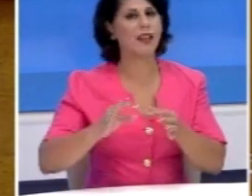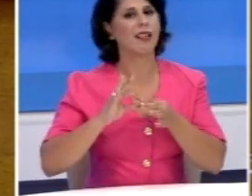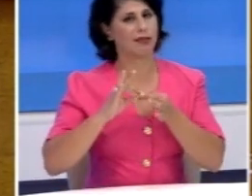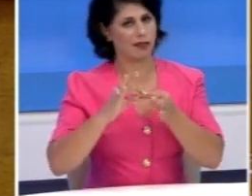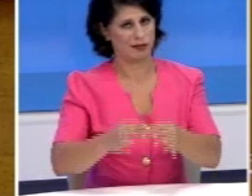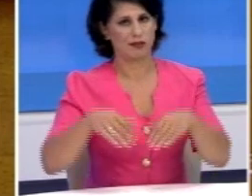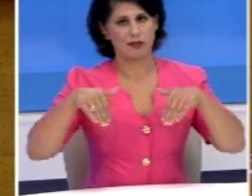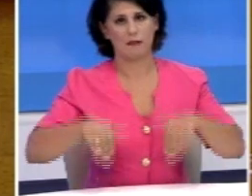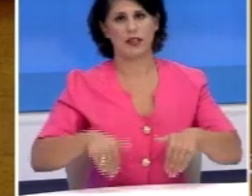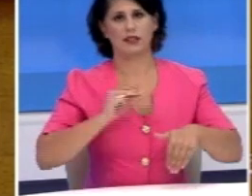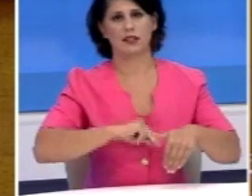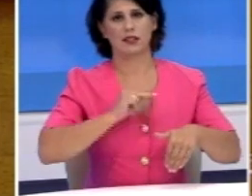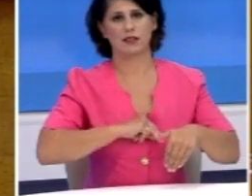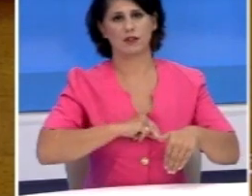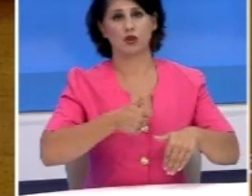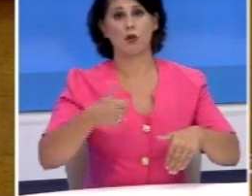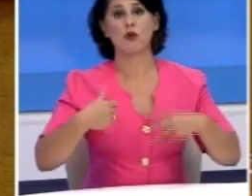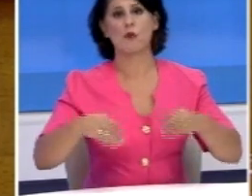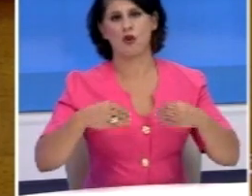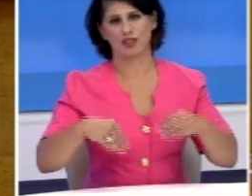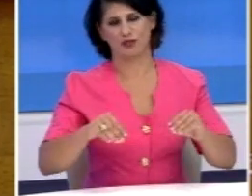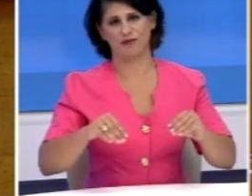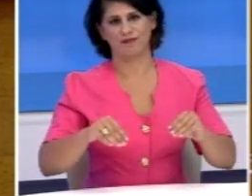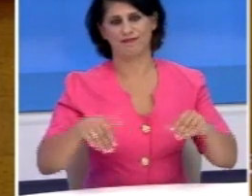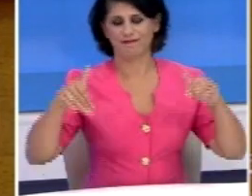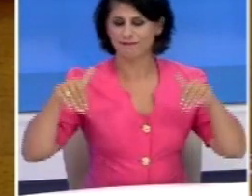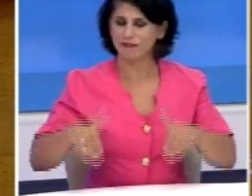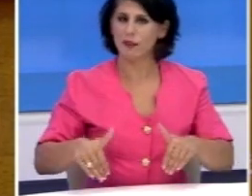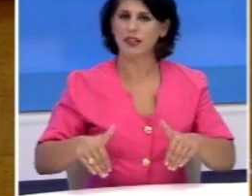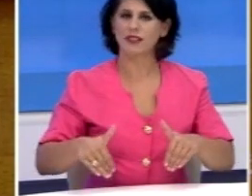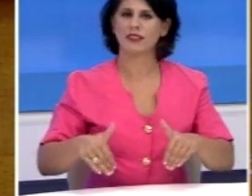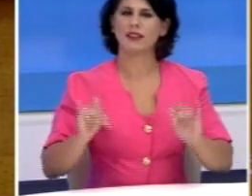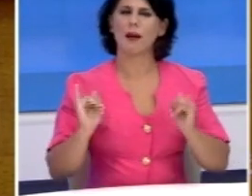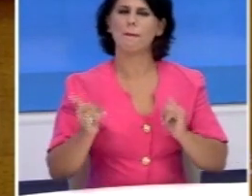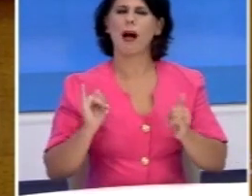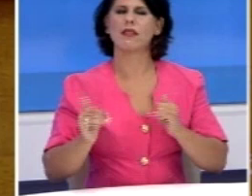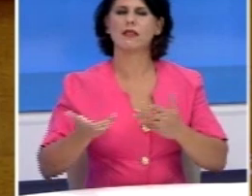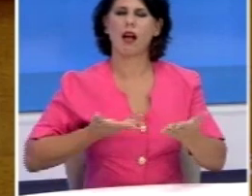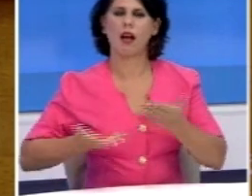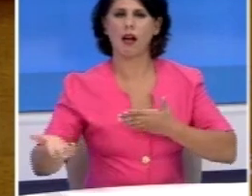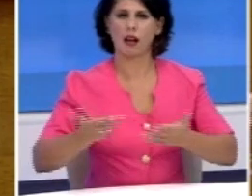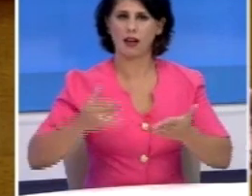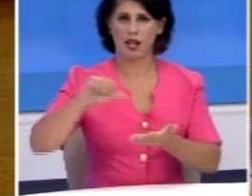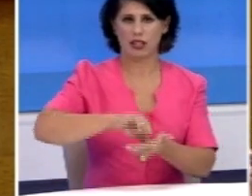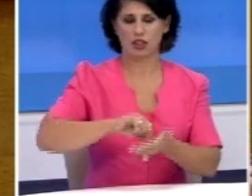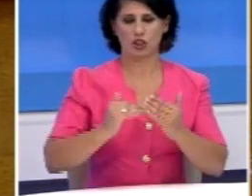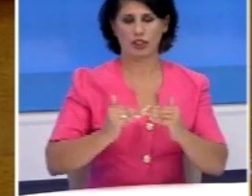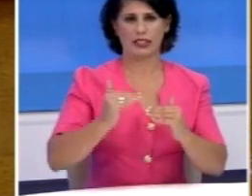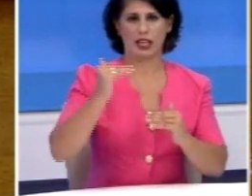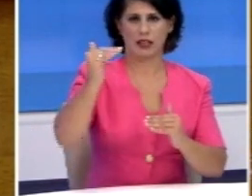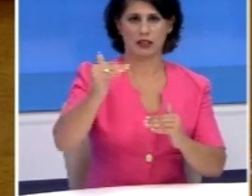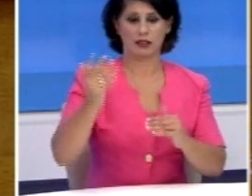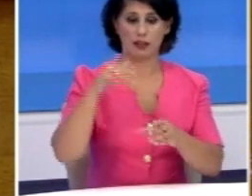να υπηρετείτε συμφέροντα των μονοπωλίων, να υπηρετείτε παζάρια αστικών τάξεων, την εμπλοκή της χώρας